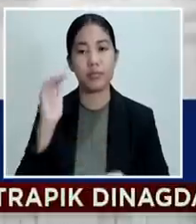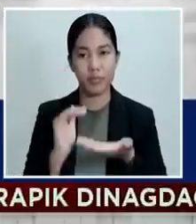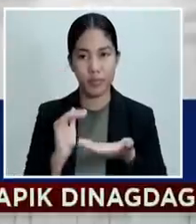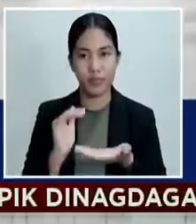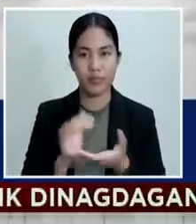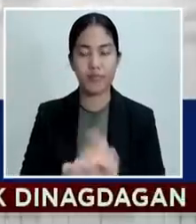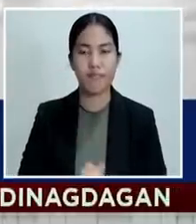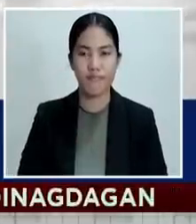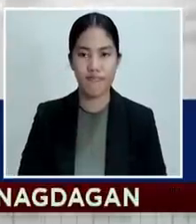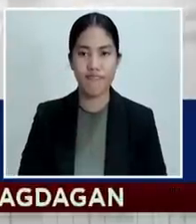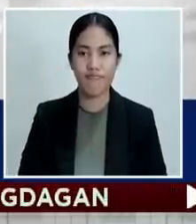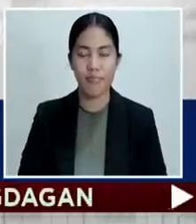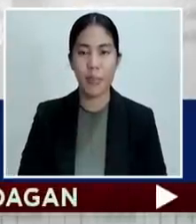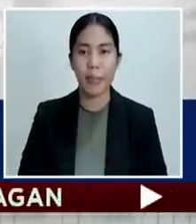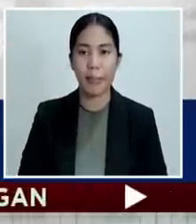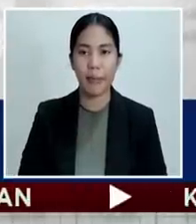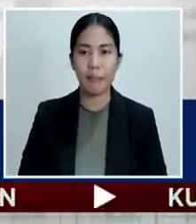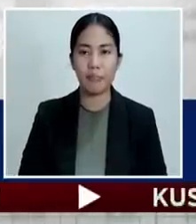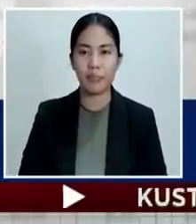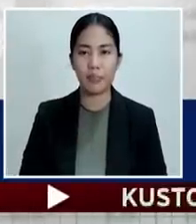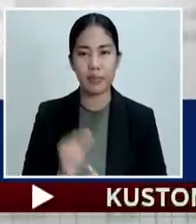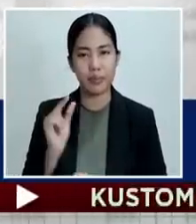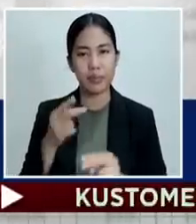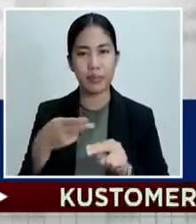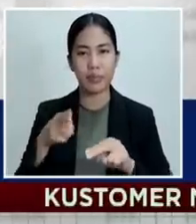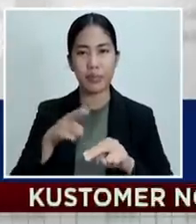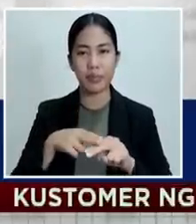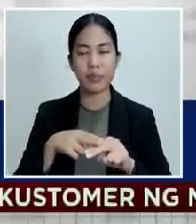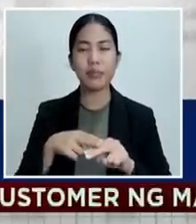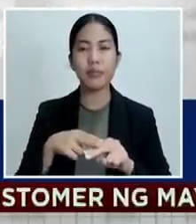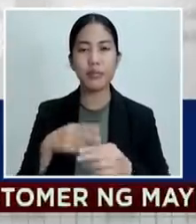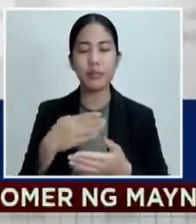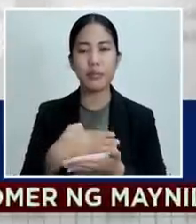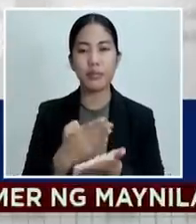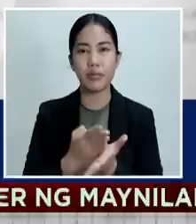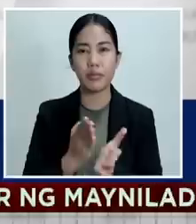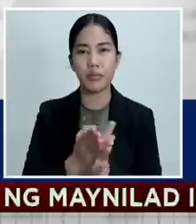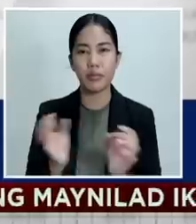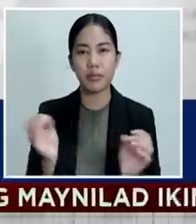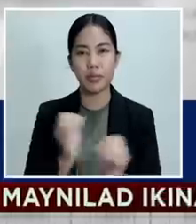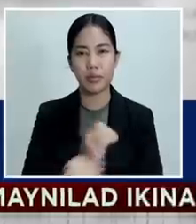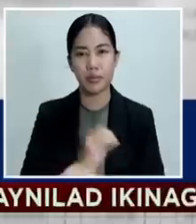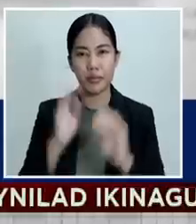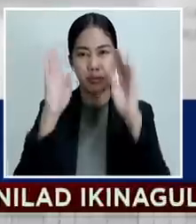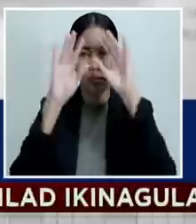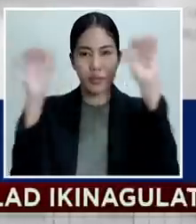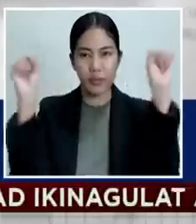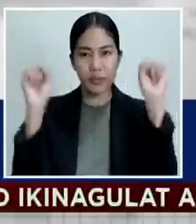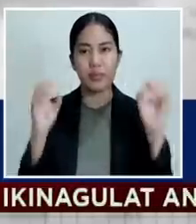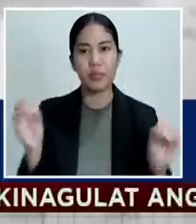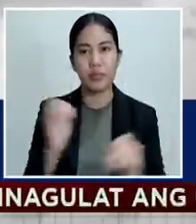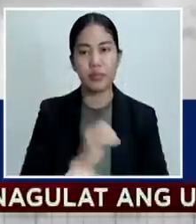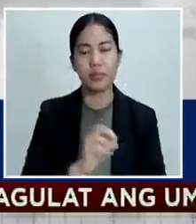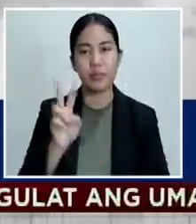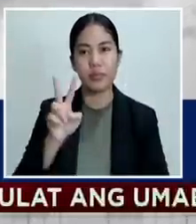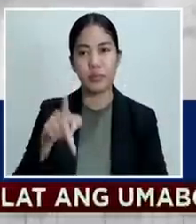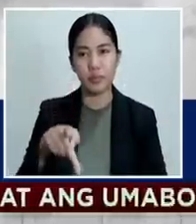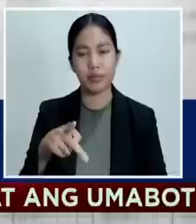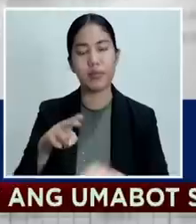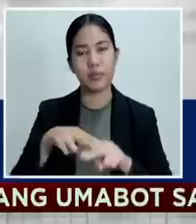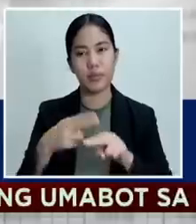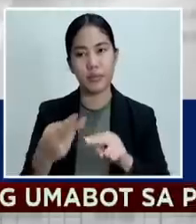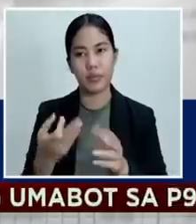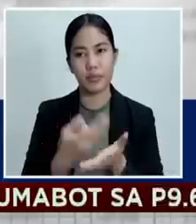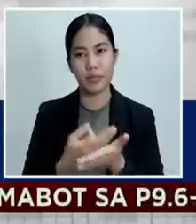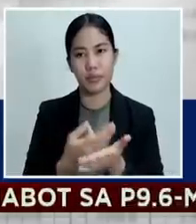Bumaba po siya. Bahagyaring tumaas ang kabuuang budget ng Office of the President at Office of the Vice President, habang nabawasan naman ang pondo ng